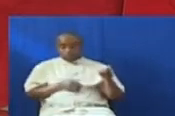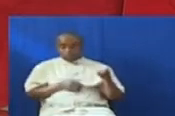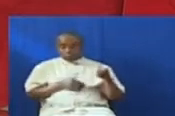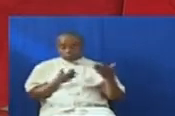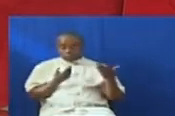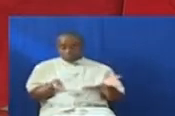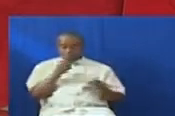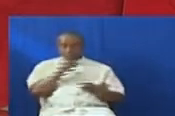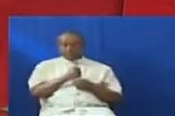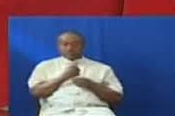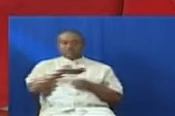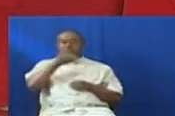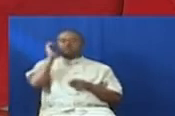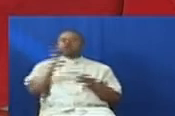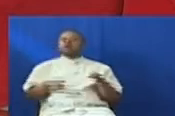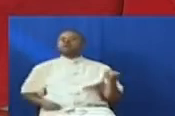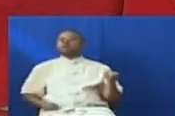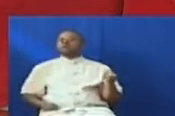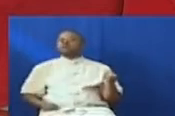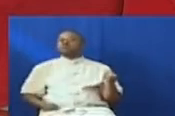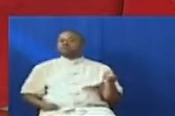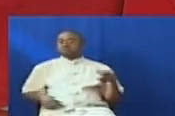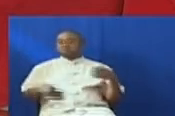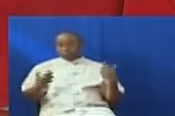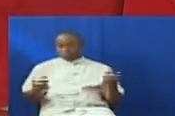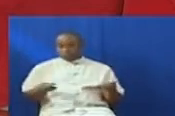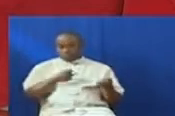watumishi wa serikali. Niombe